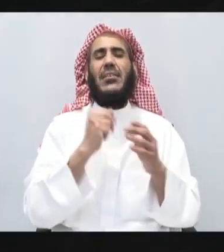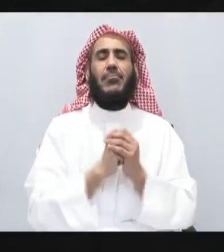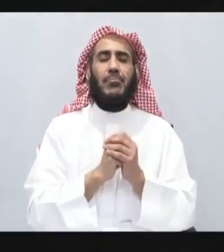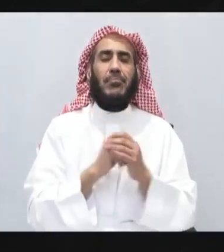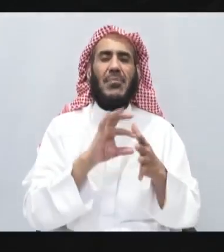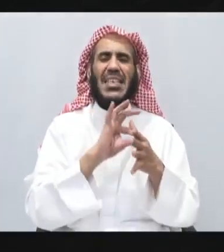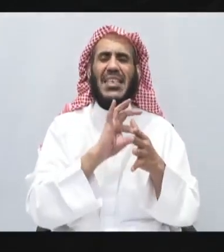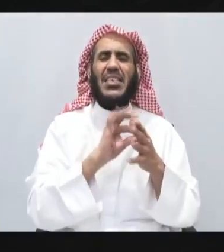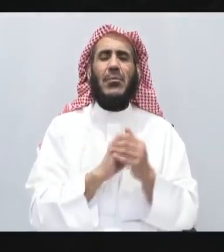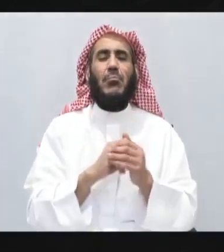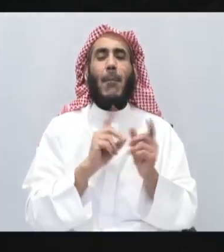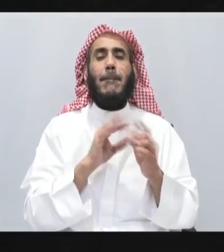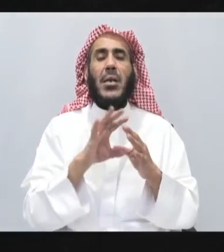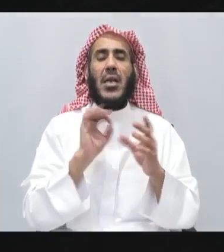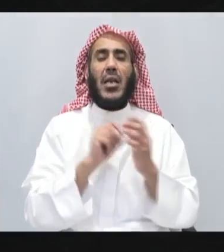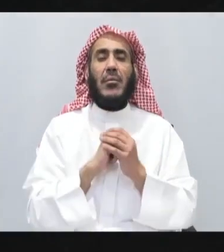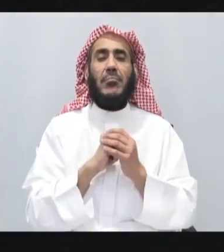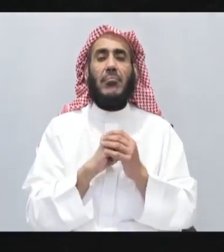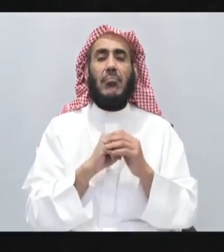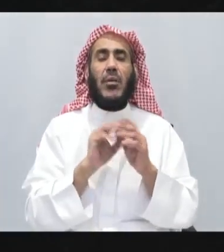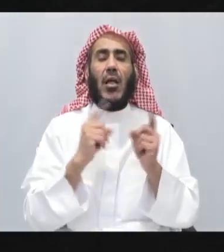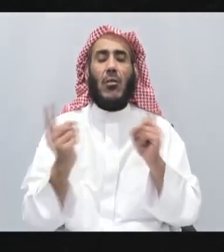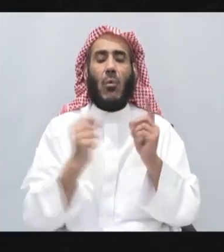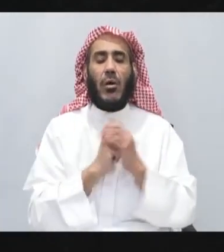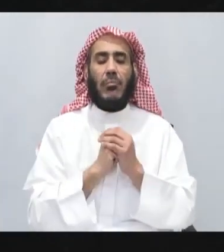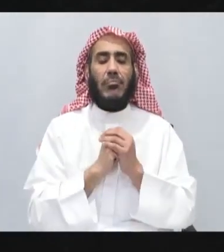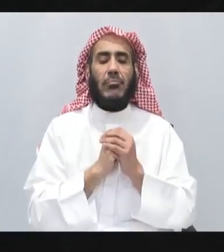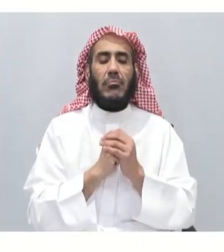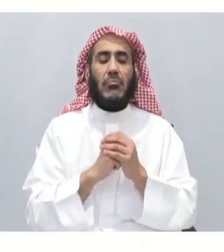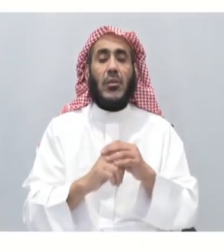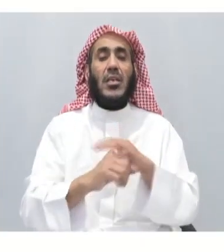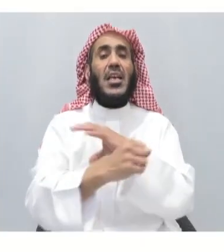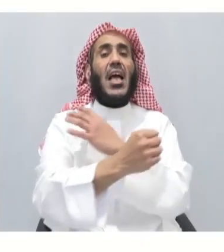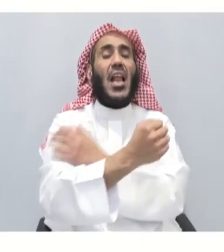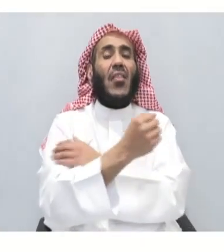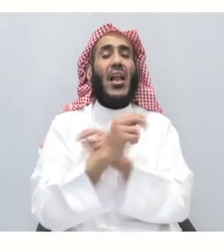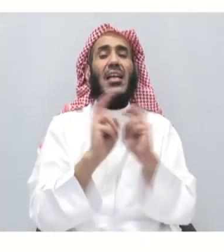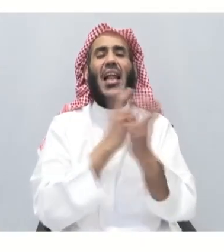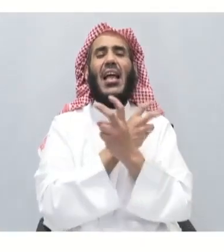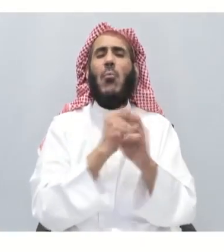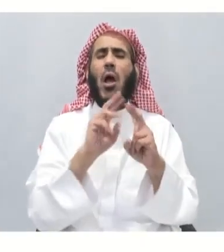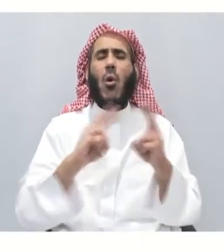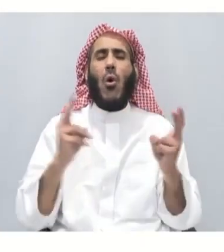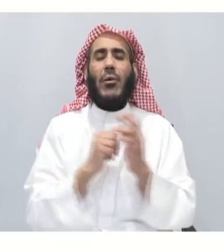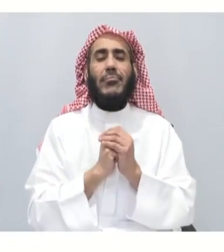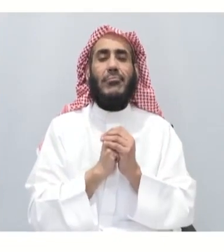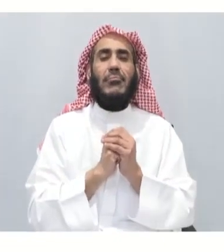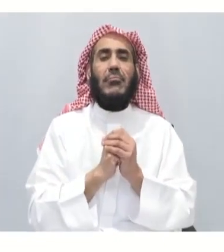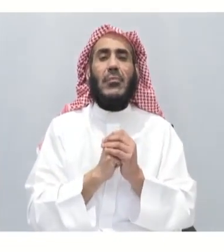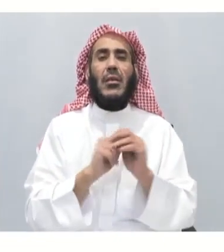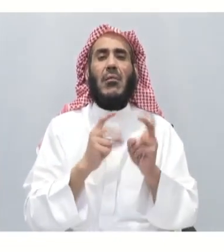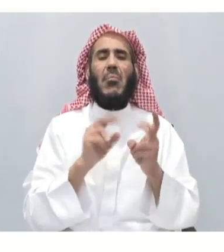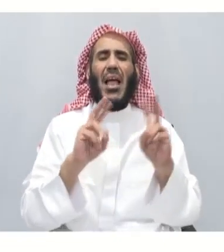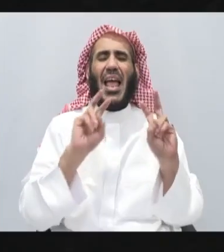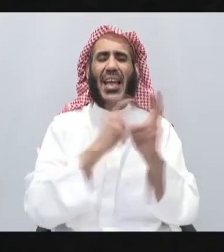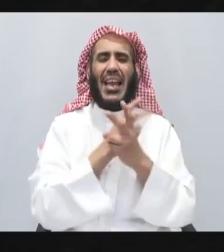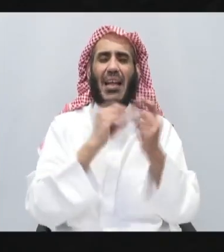انسجه من خلال هذه المقارنه العضلات الهيكليه ما هو نوعها هيكليه من